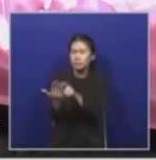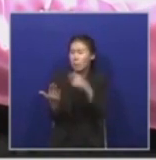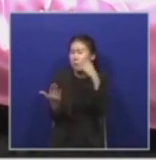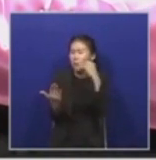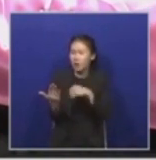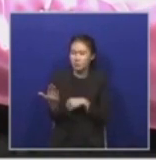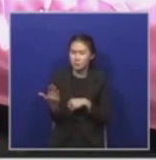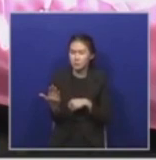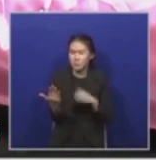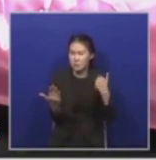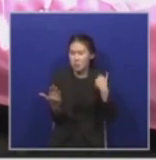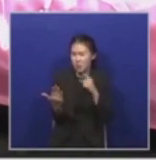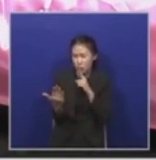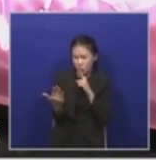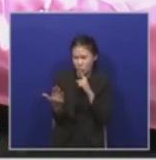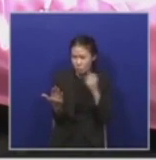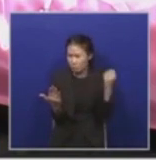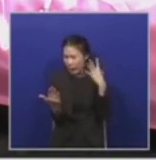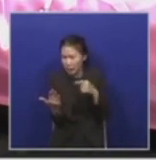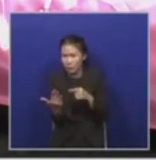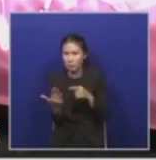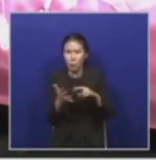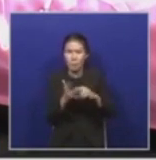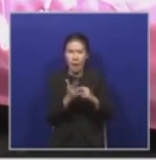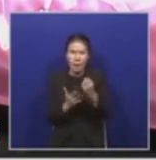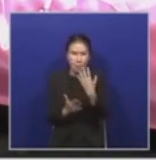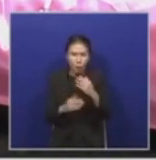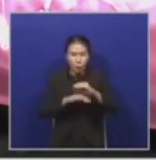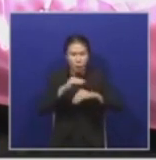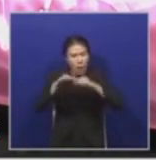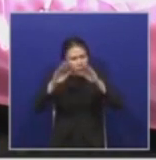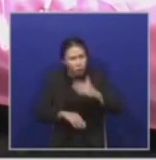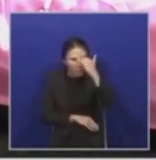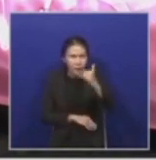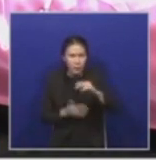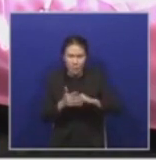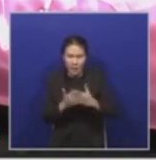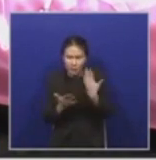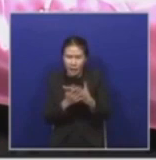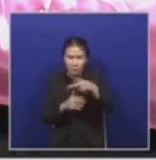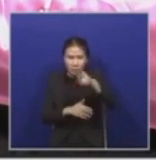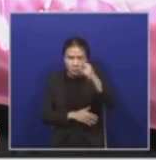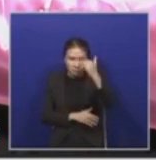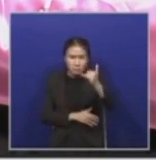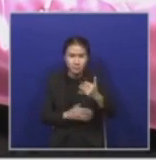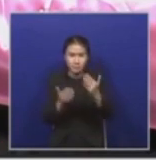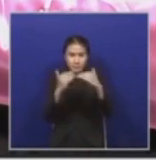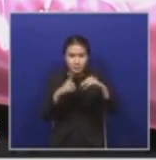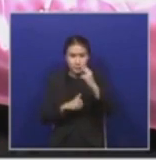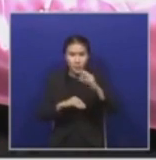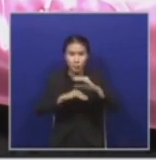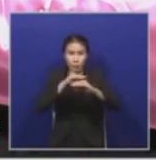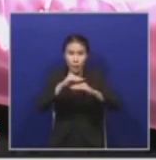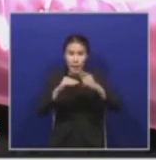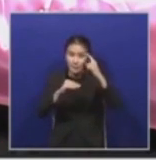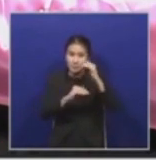บทักมันมีหลายตัวที่ท่านไปตัดเขาทำไมท่านประธานดูนะตัดงบ